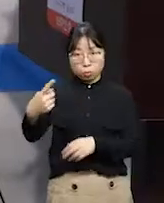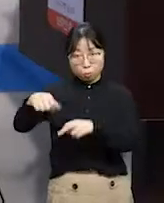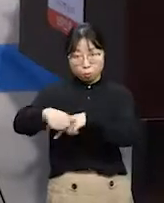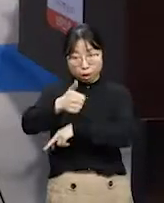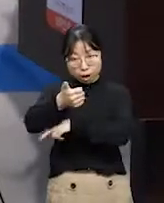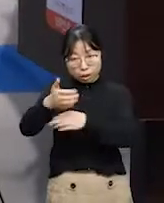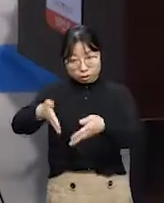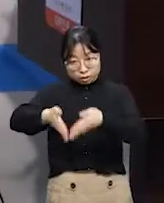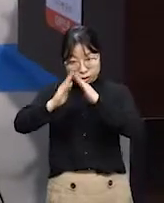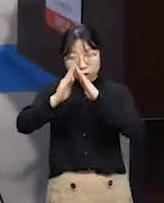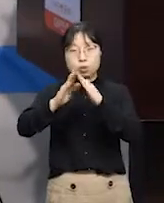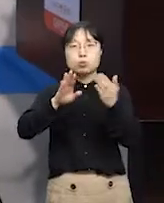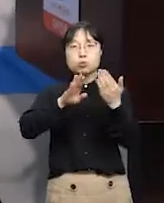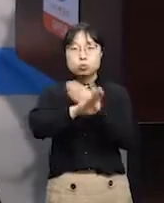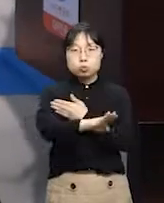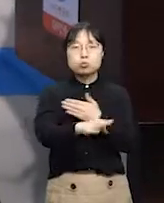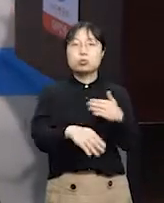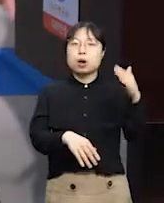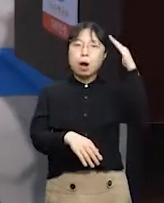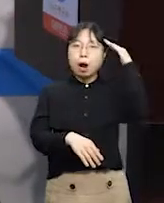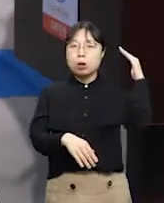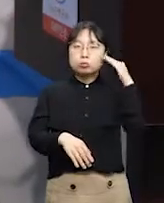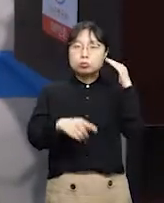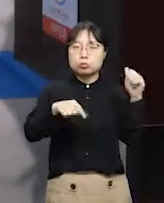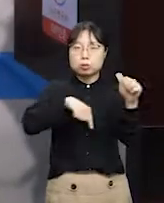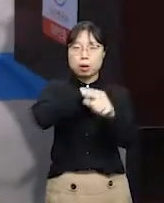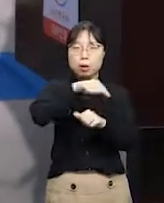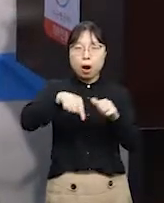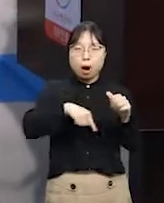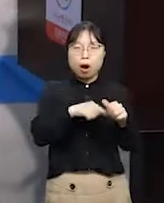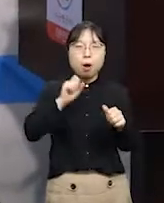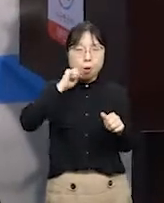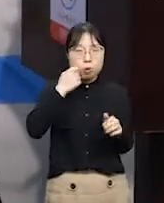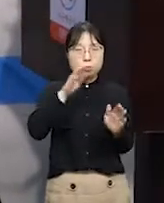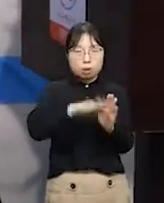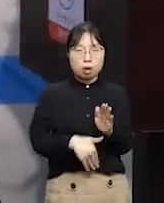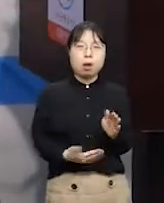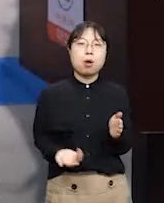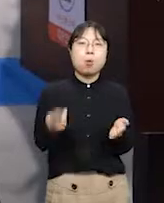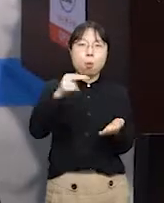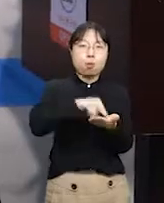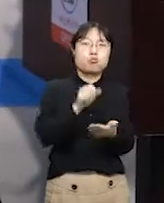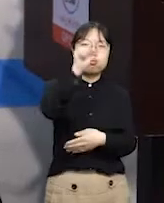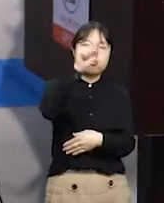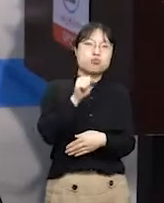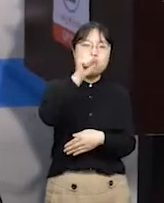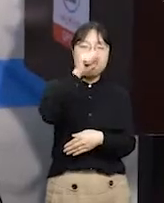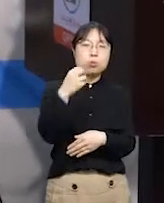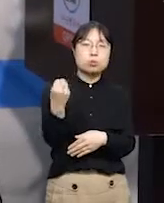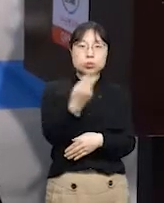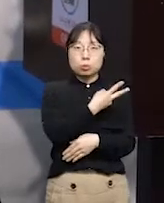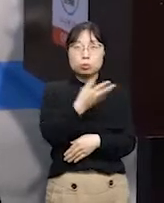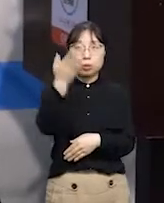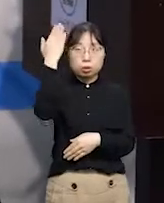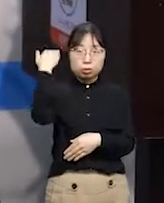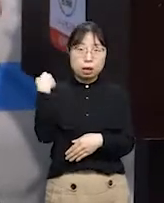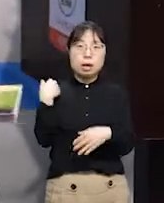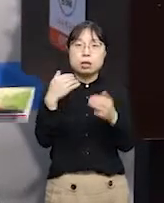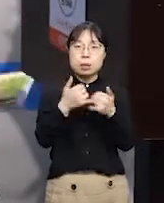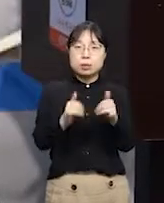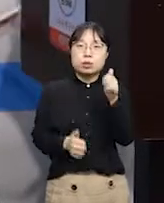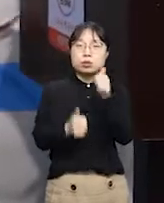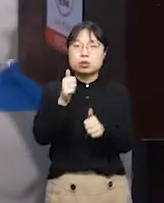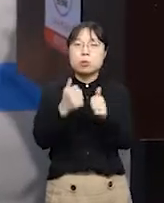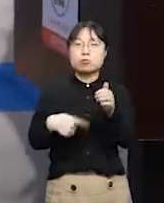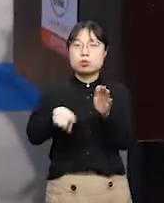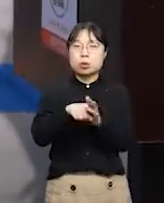그리고 일제강점기 때 대대적인 독립운동을 벌였던 곳이고 네. 옛날 선비들께서 과거를 보시러 들렀던